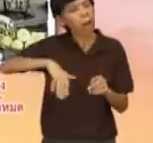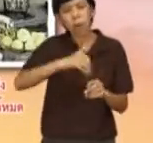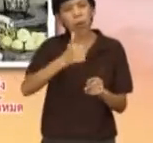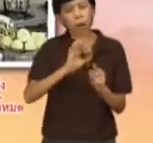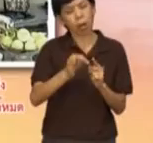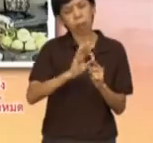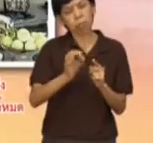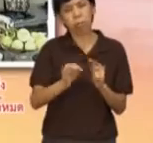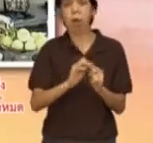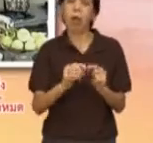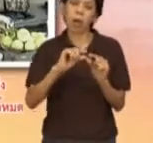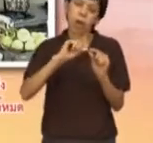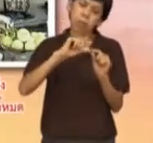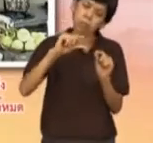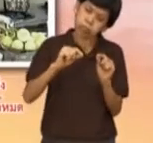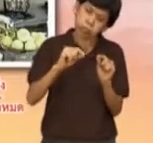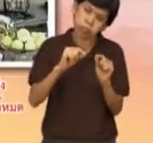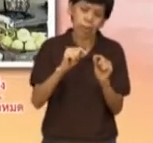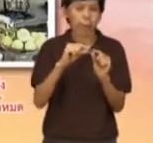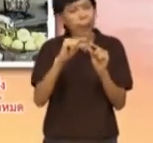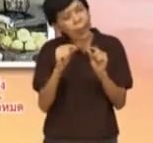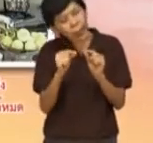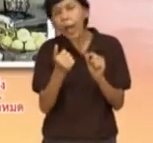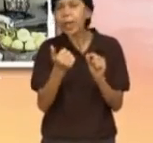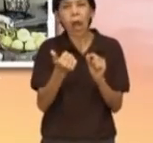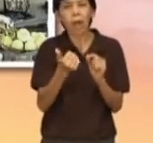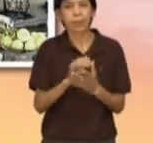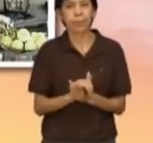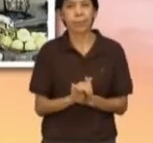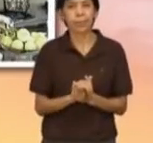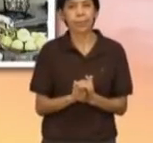เลยนะใบอ่อนใบแก่อะไรใช้ได้หมด เห็นไม่ถึงลาบนะคะ